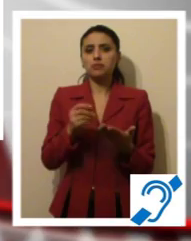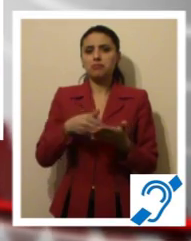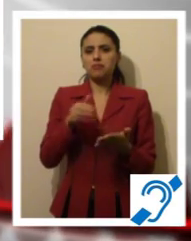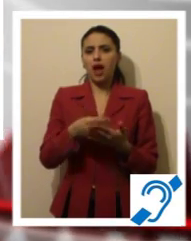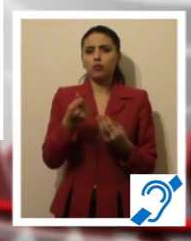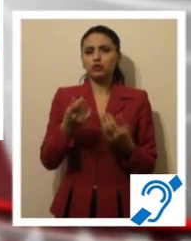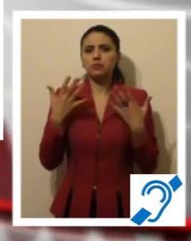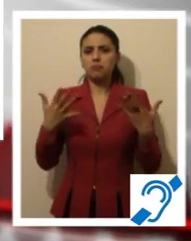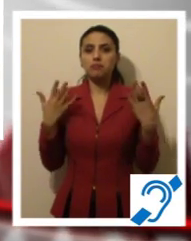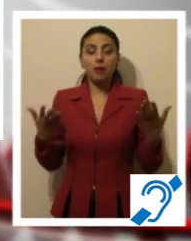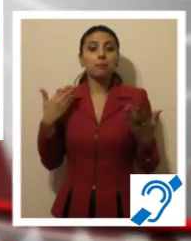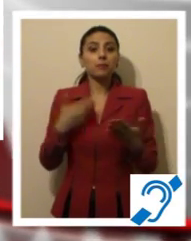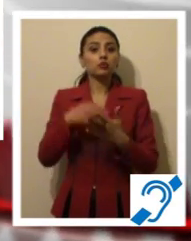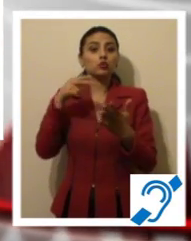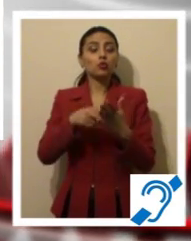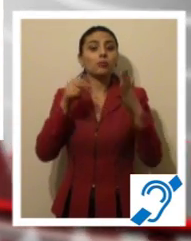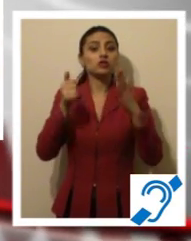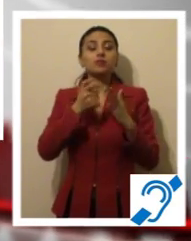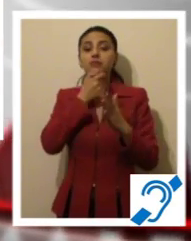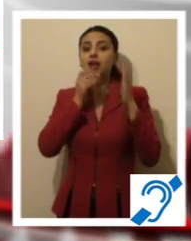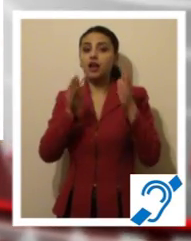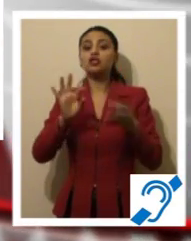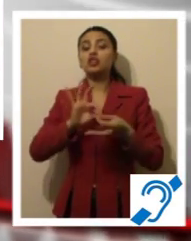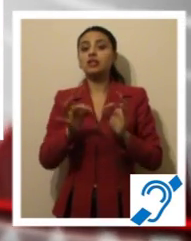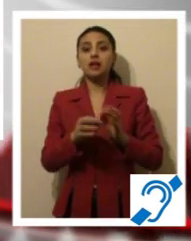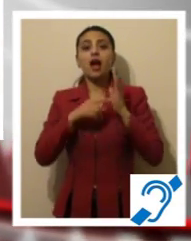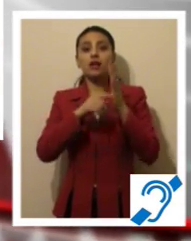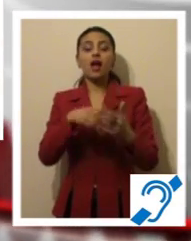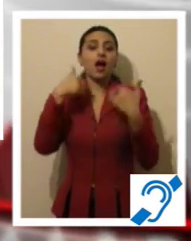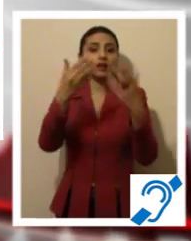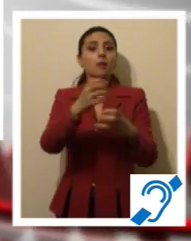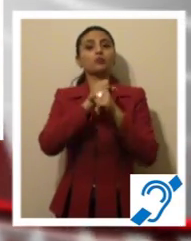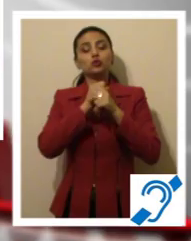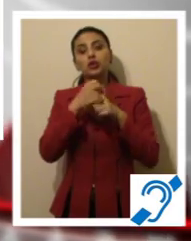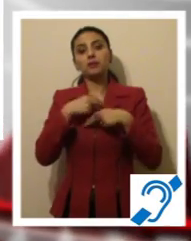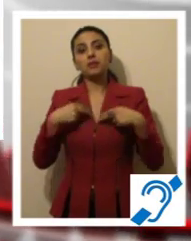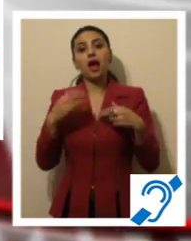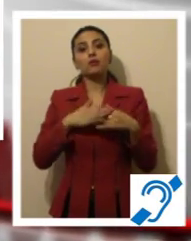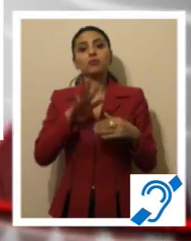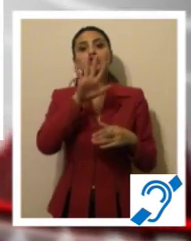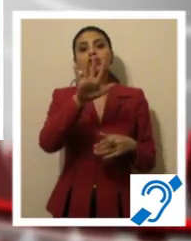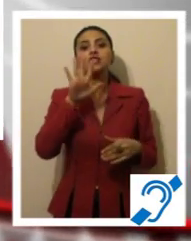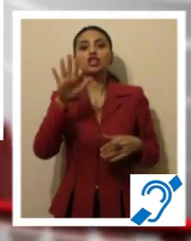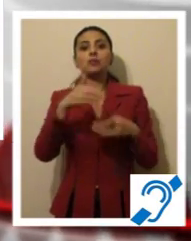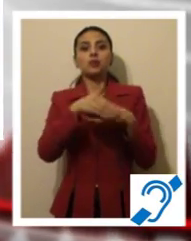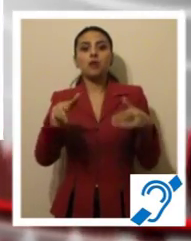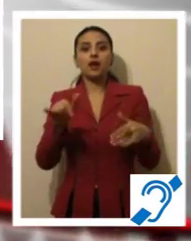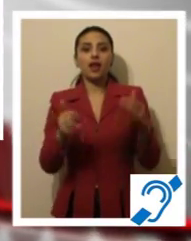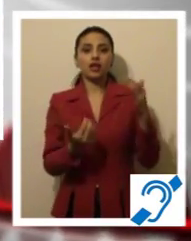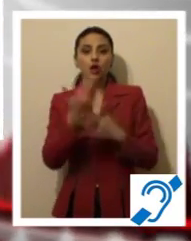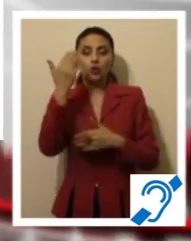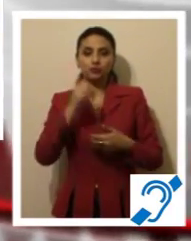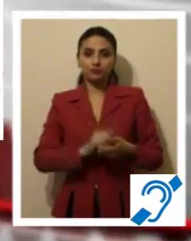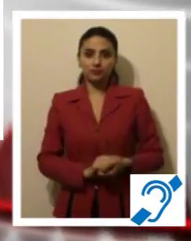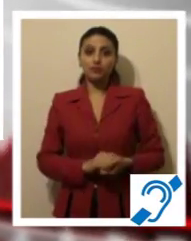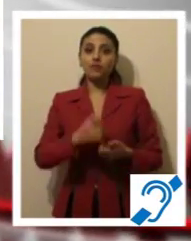bani. Astfel, pentru anul 2016 se estimează că se vor acorda de la bugetul local aproape 55 de milioane de lei noi.